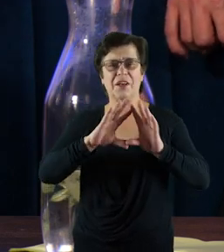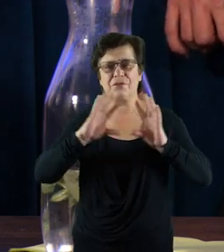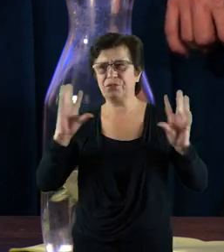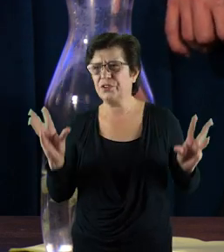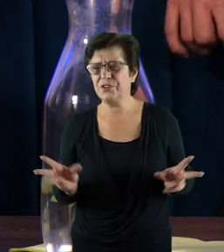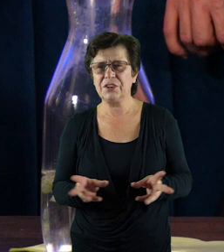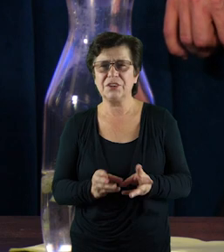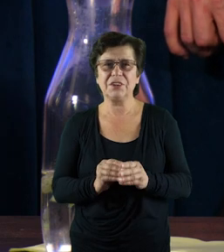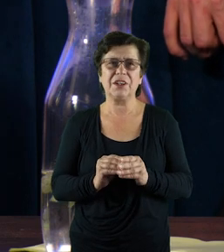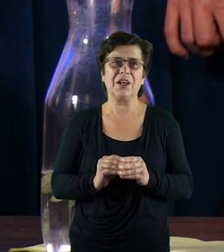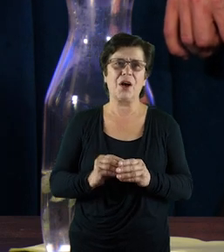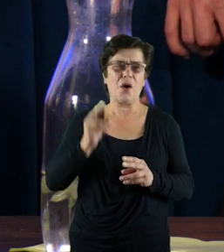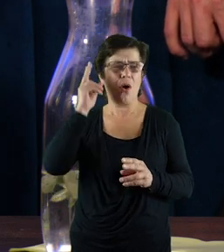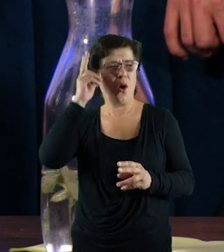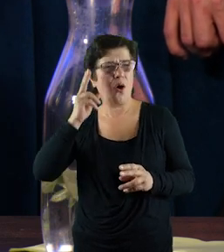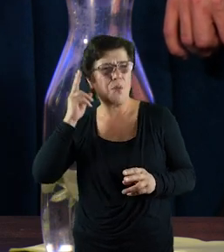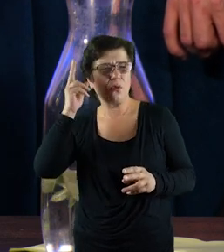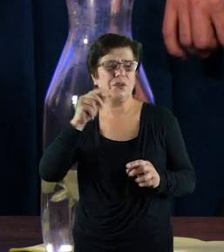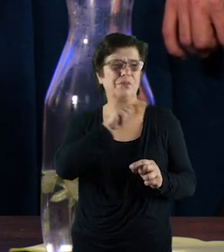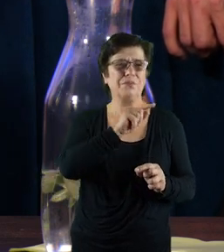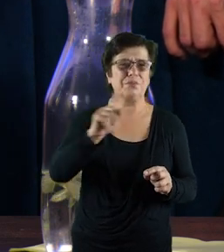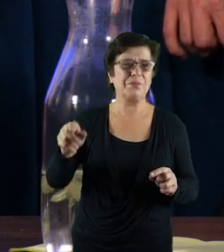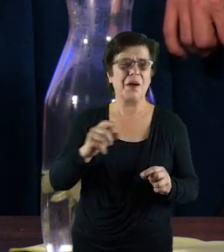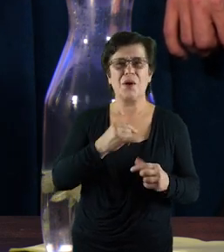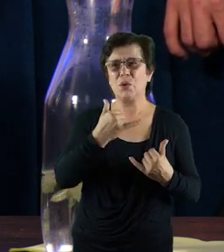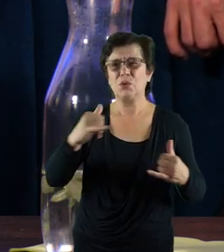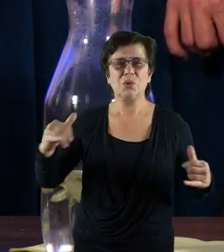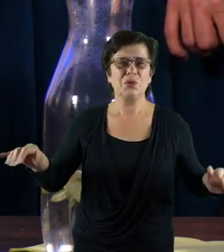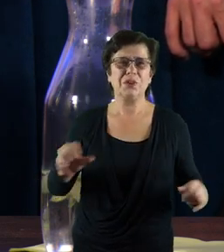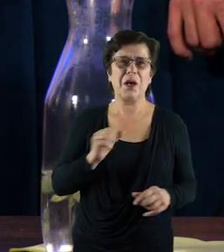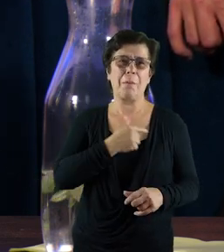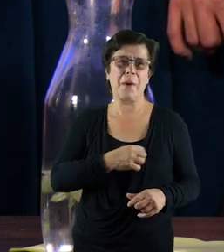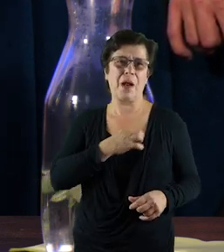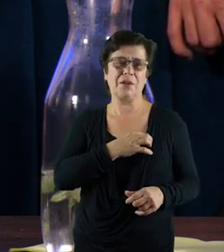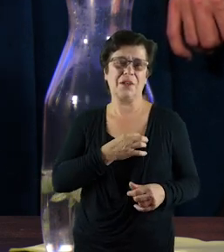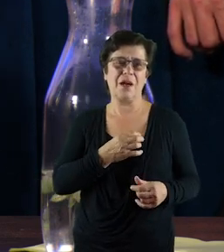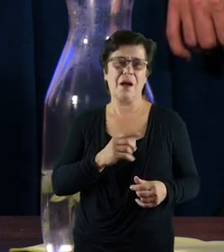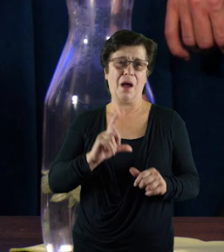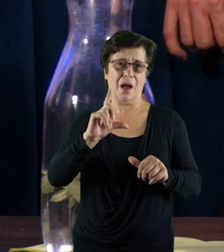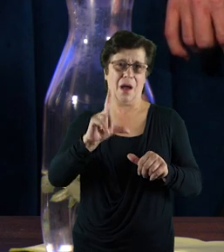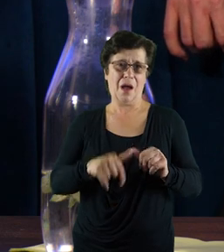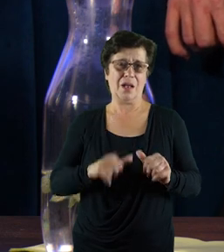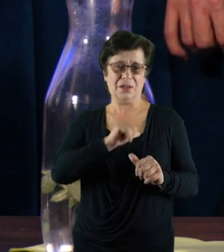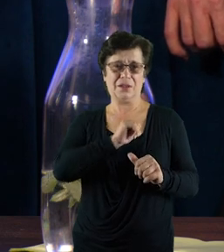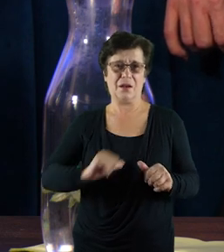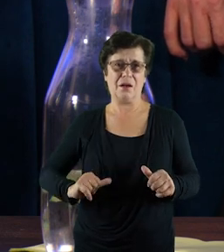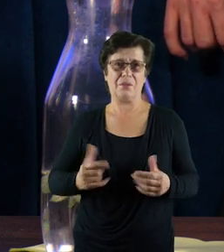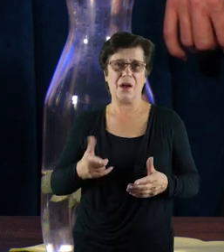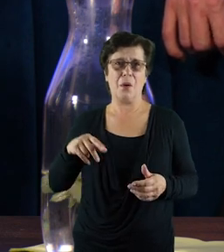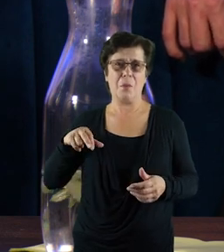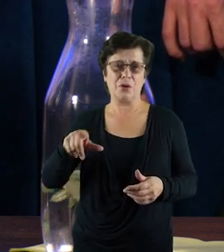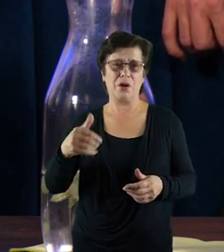prądów, ideologii, z tego wszystkiego. Natomiast no, Przyboś jakby sam poszedł w to. Był pierwszym